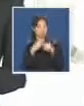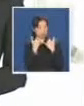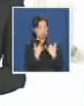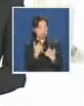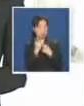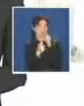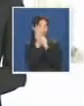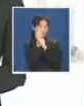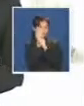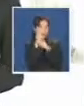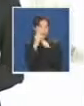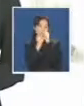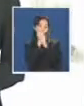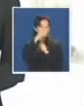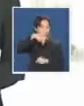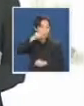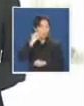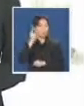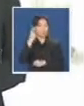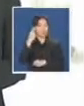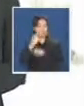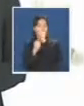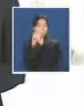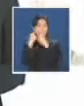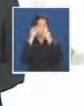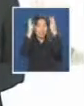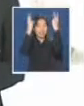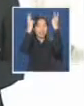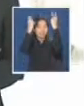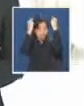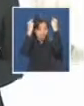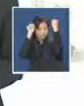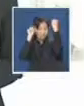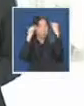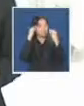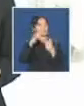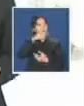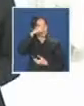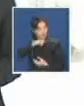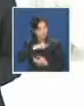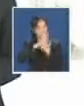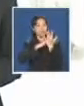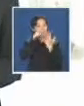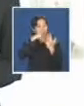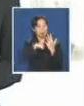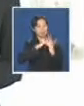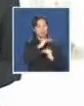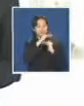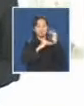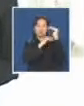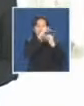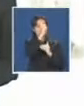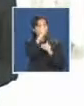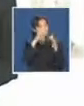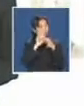ฟ้าใหม่ศักราชใหม่กันแล้วปีกระต่ายนะครับเชื่อว่าในประเทศไทยที่รักของเราครับก็จะมีเอาพัฒนาการนะครับไม่ว่าจะเป็น